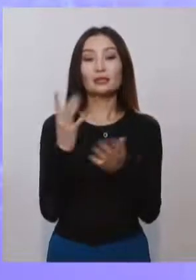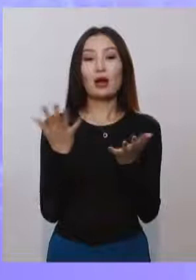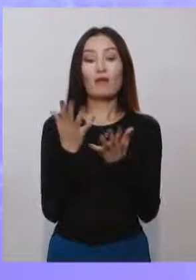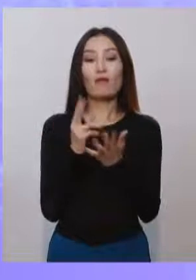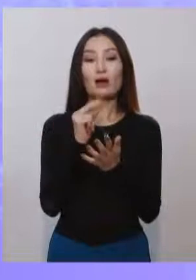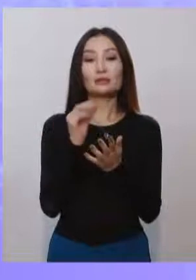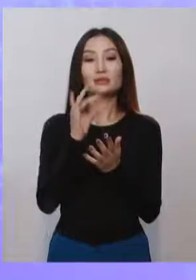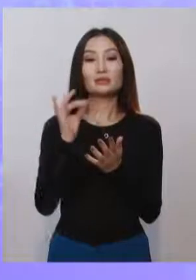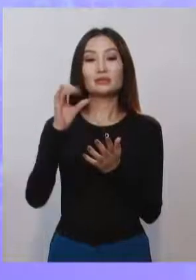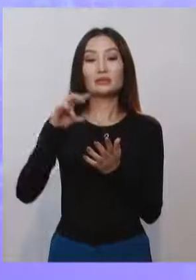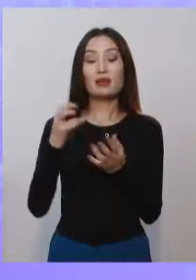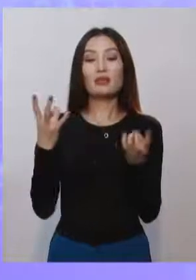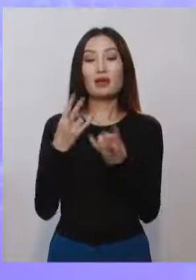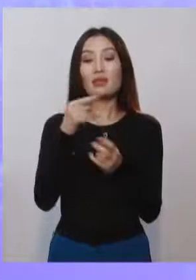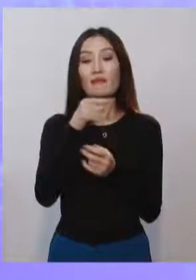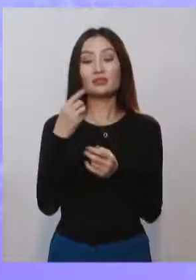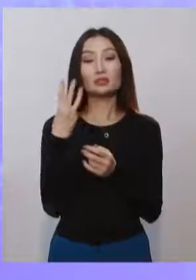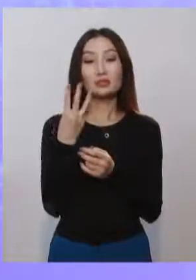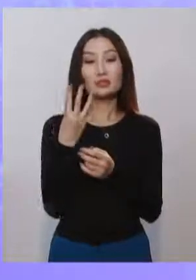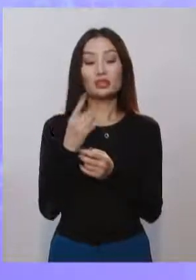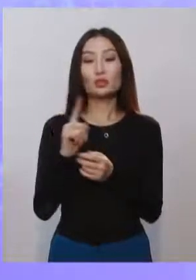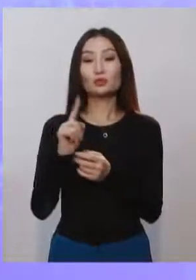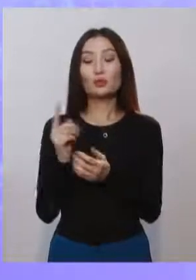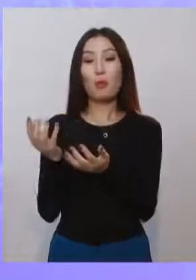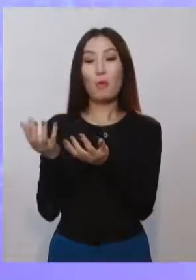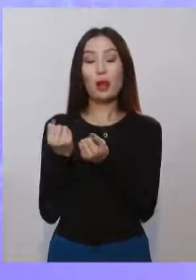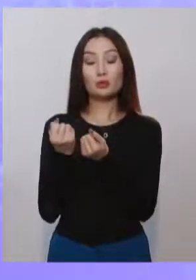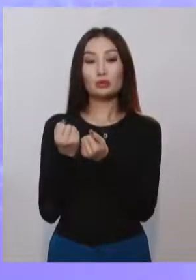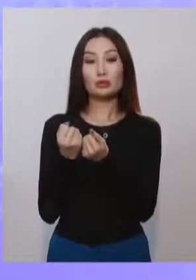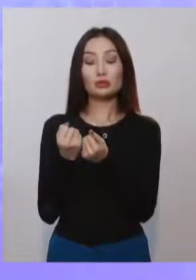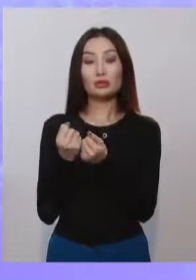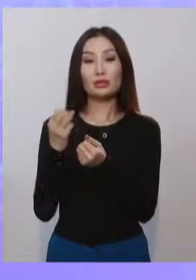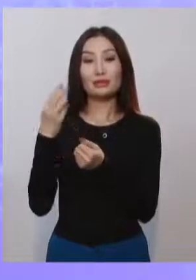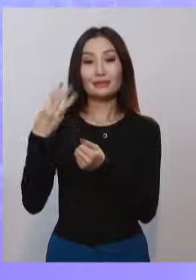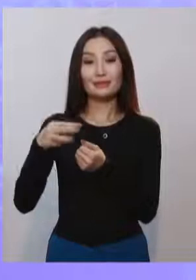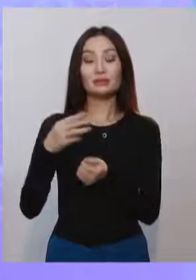числа надо вычесть 3 чтобы получилось